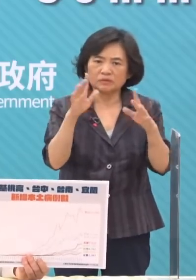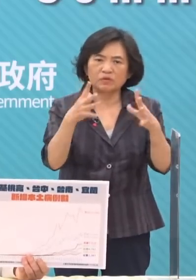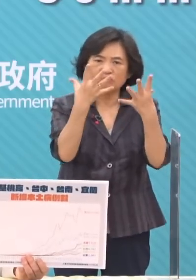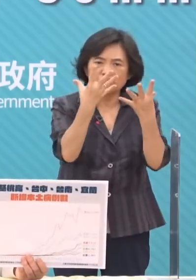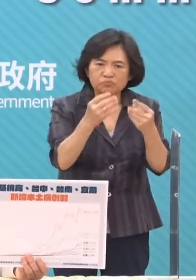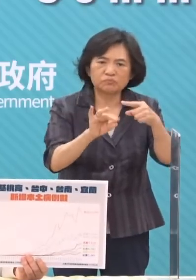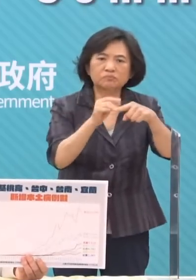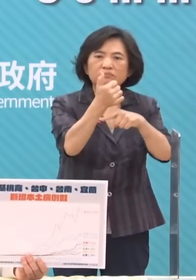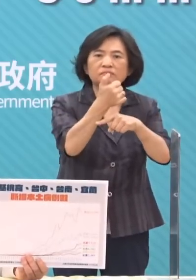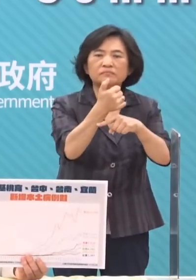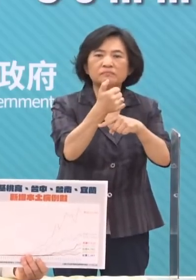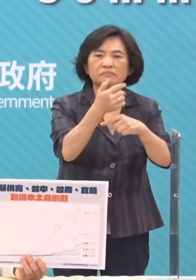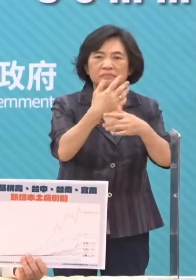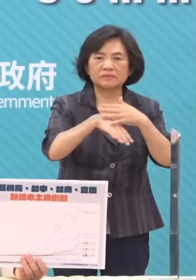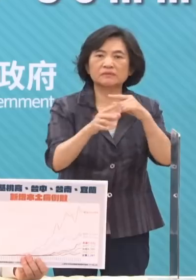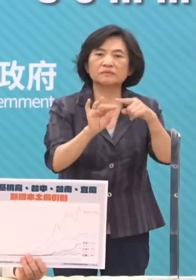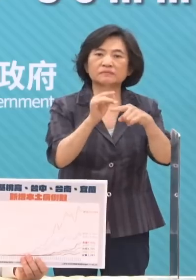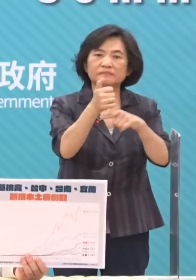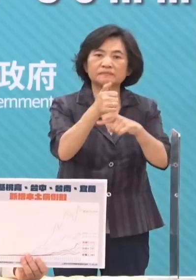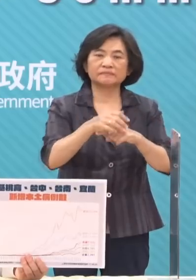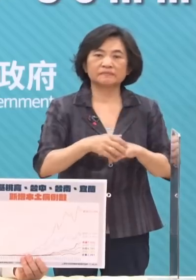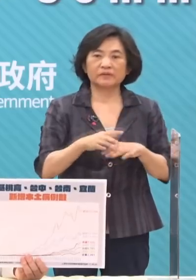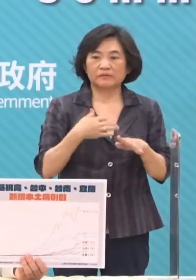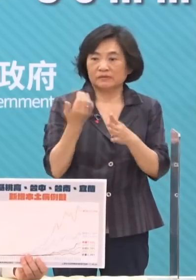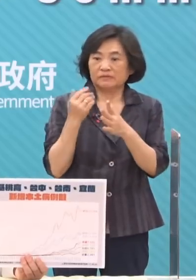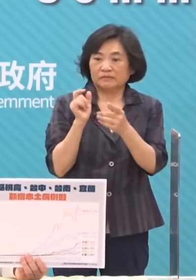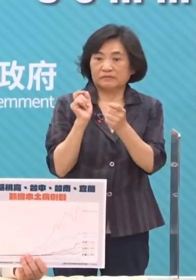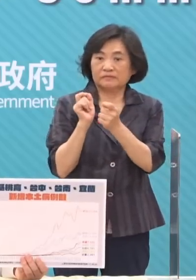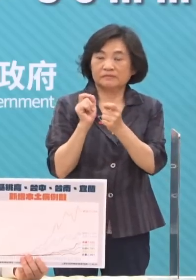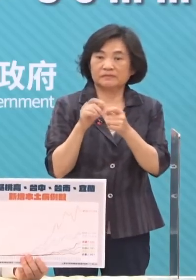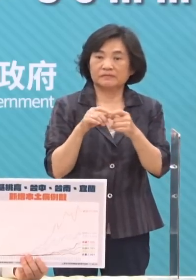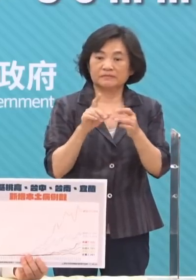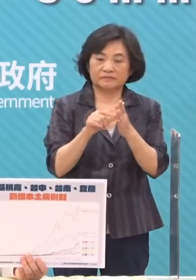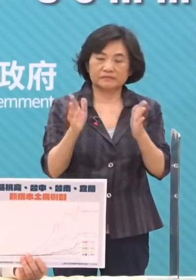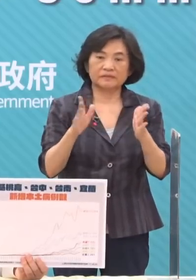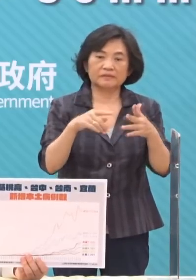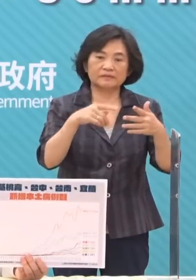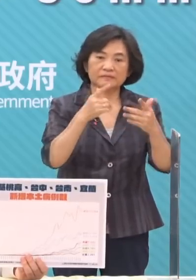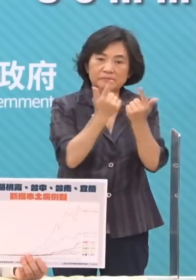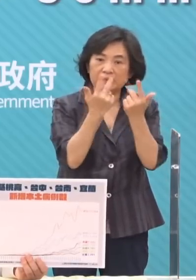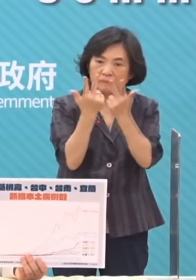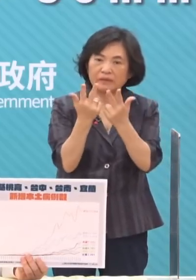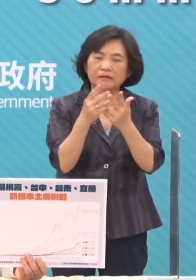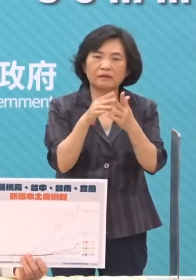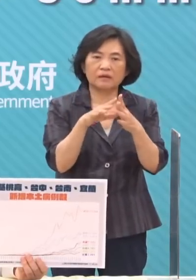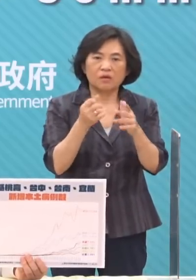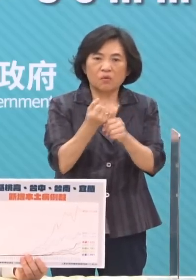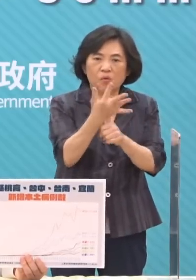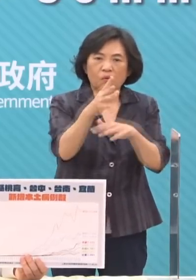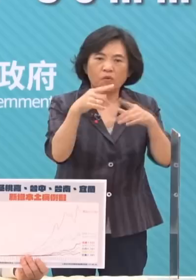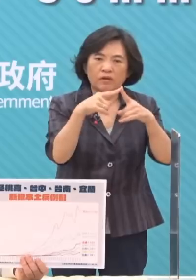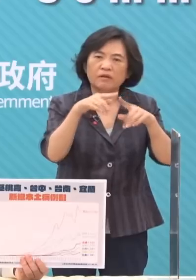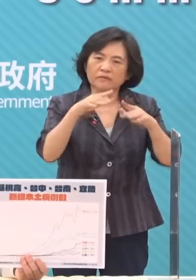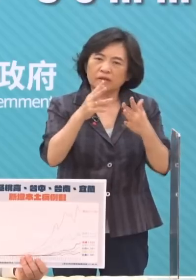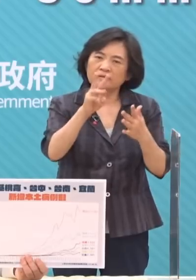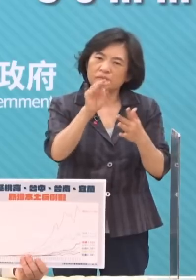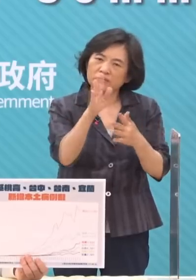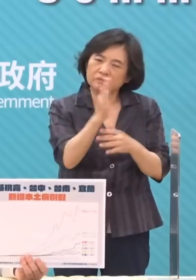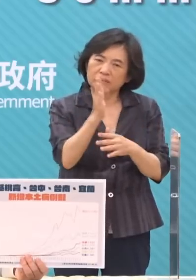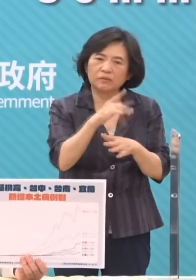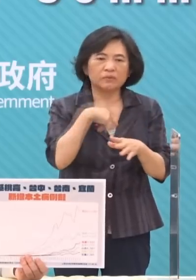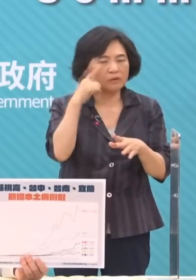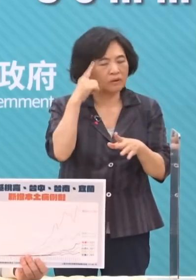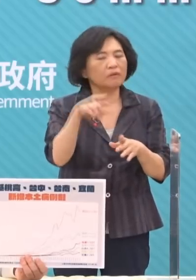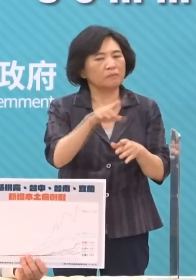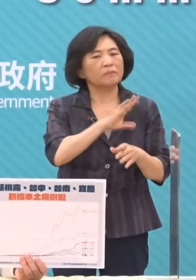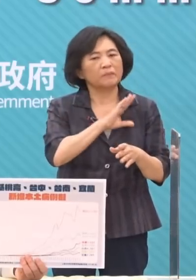道这段时间我们双北地区的这种感染人数可以维持固定，你知道一个很大理